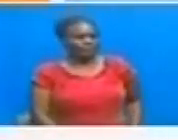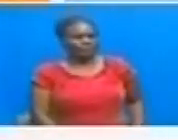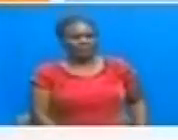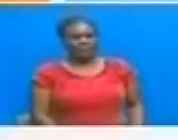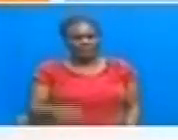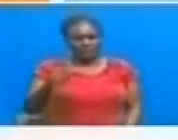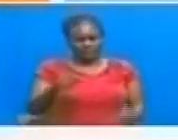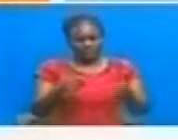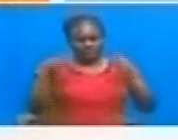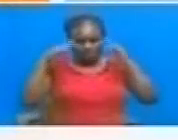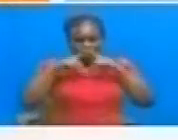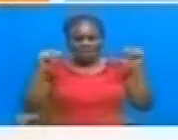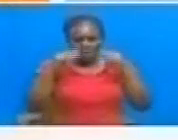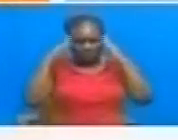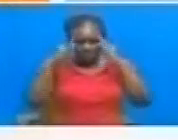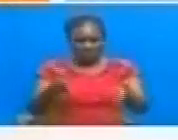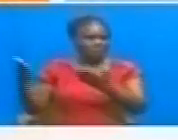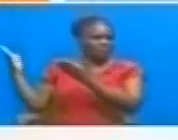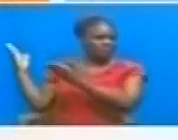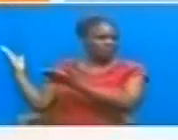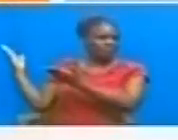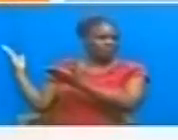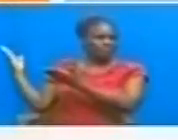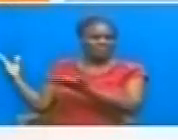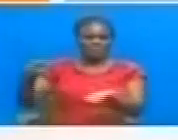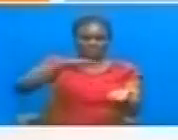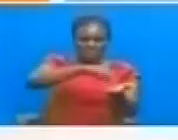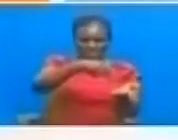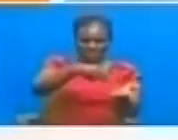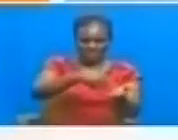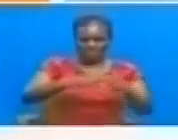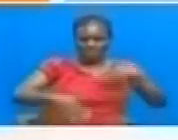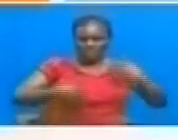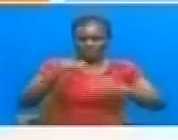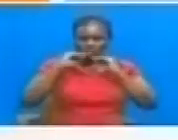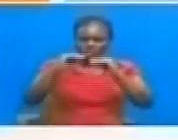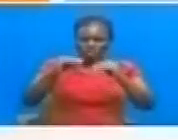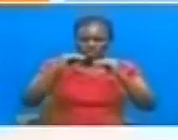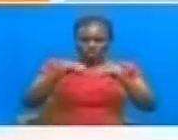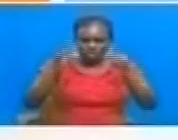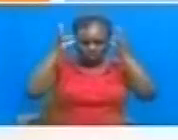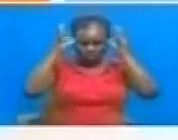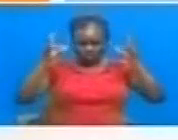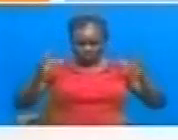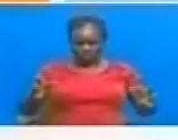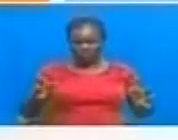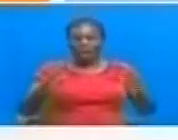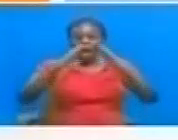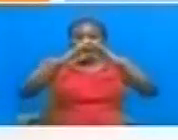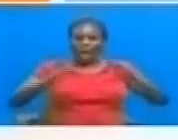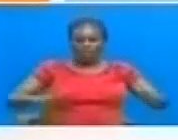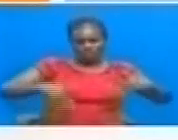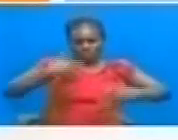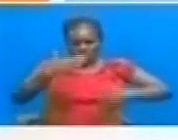Katika kamusi ya leo tunaangazia neno funda. Funda ni kitendo cha kumfunza biharusi kunga za nyumba na maisha ya